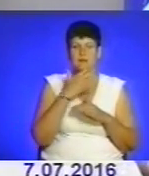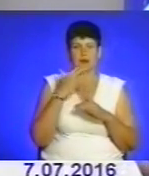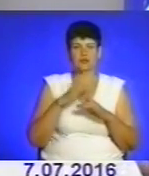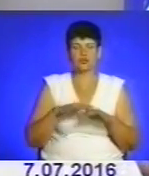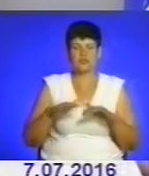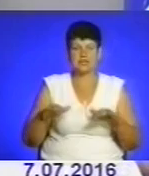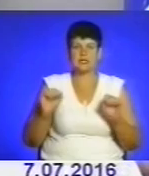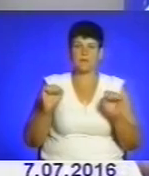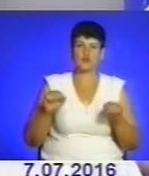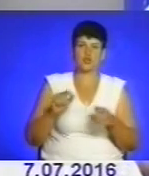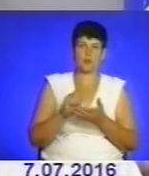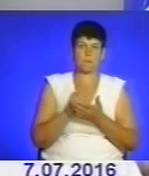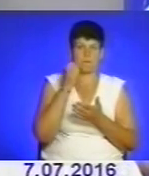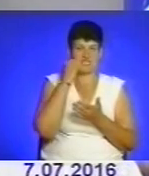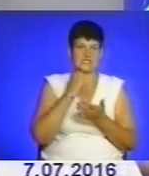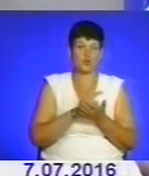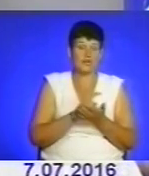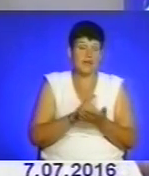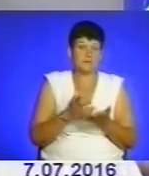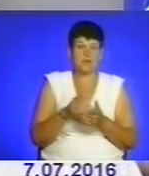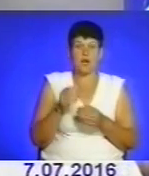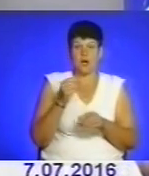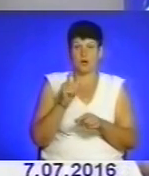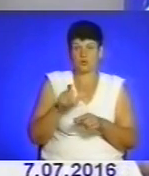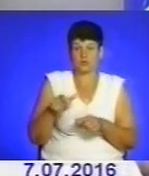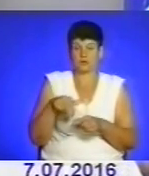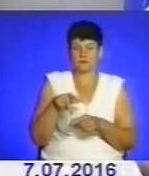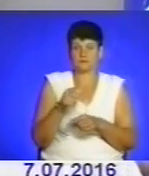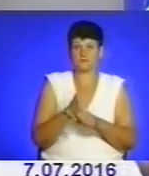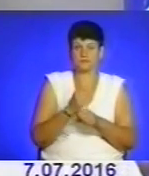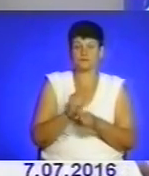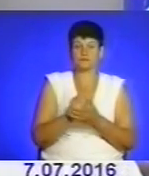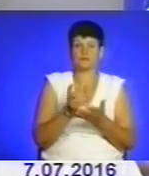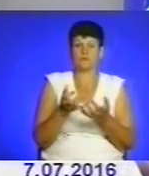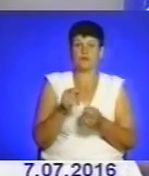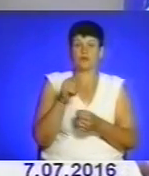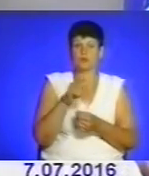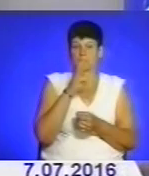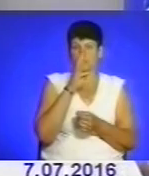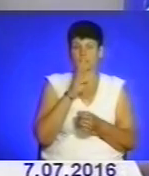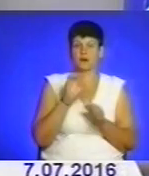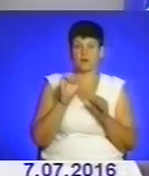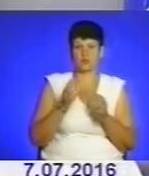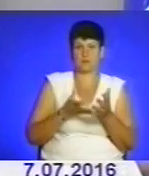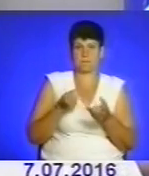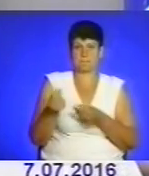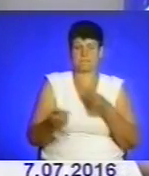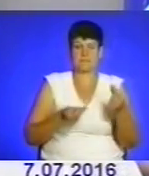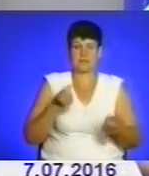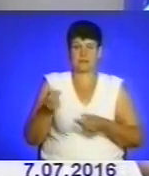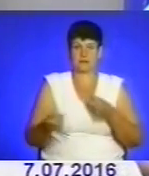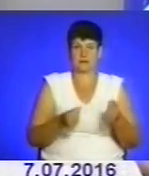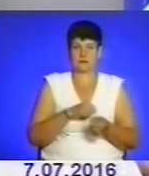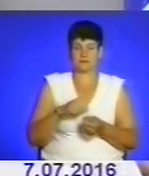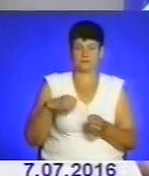можливо, пенсіонери. А працююча людина повинна отримувати таку заробітну плату, яка б їй дозволяла розраховуватися за все з цієї